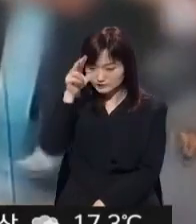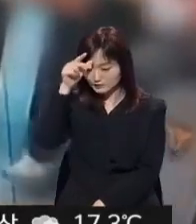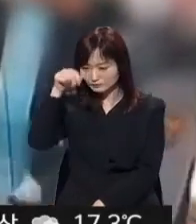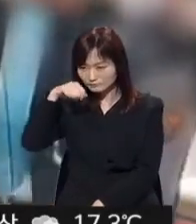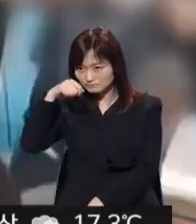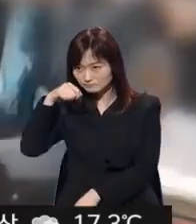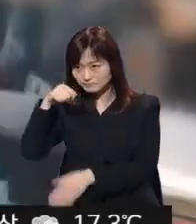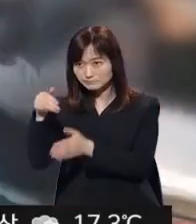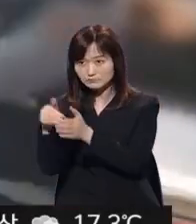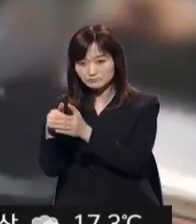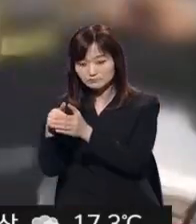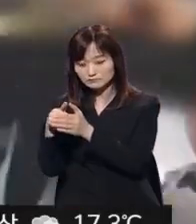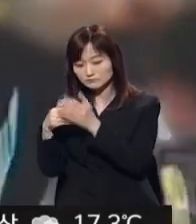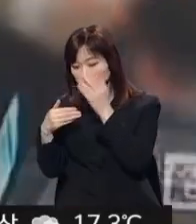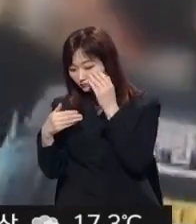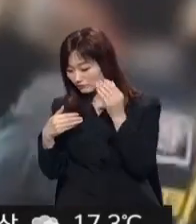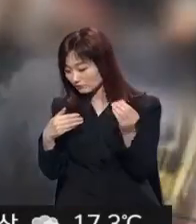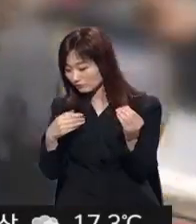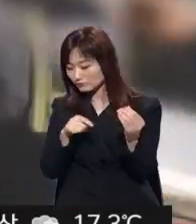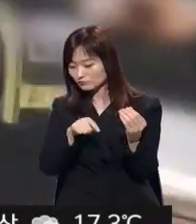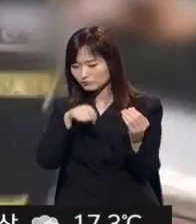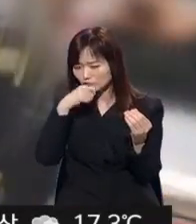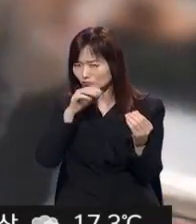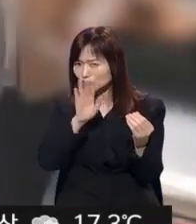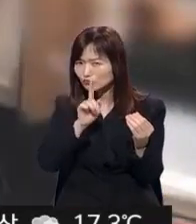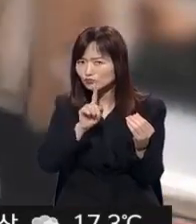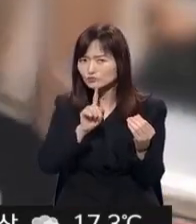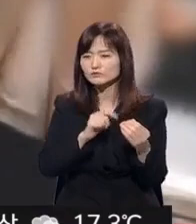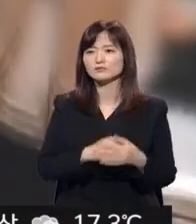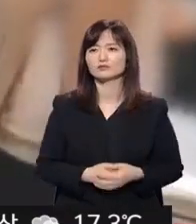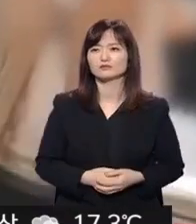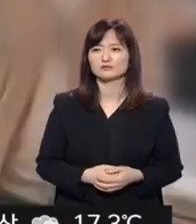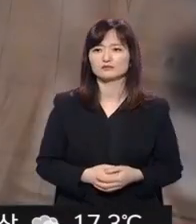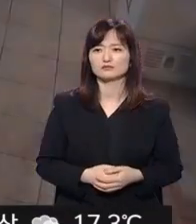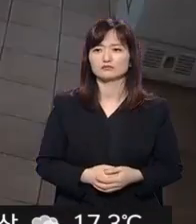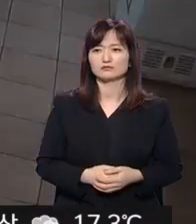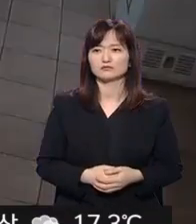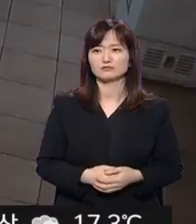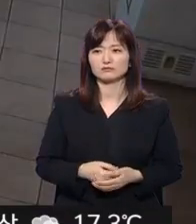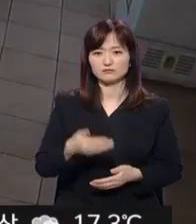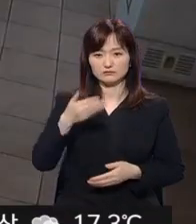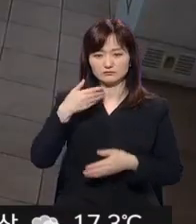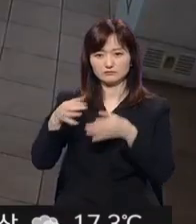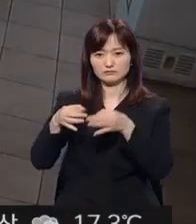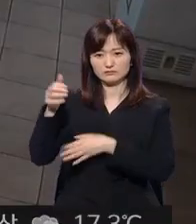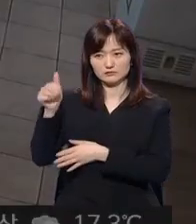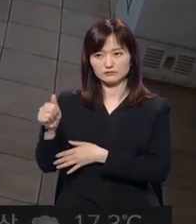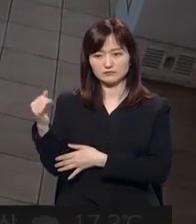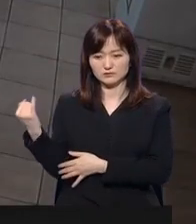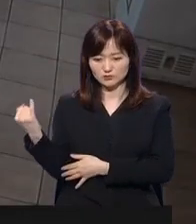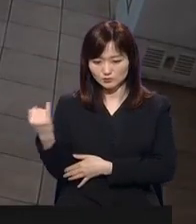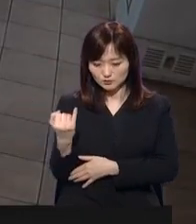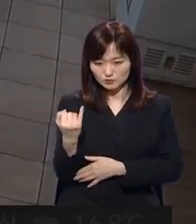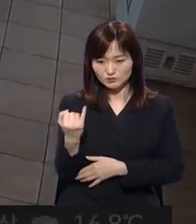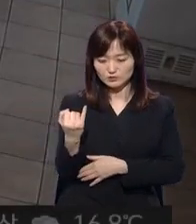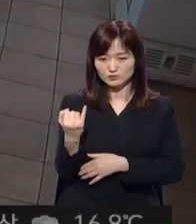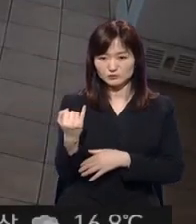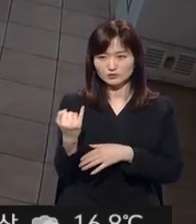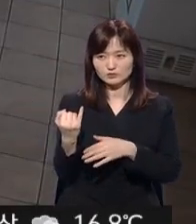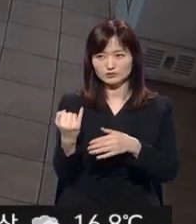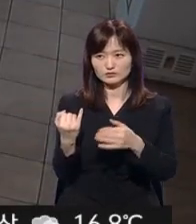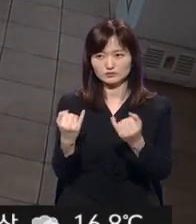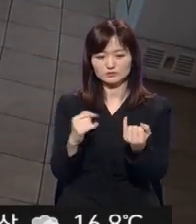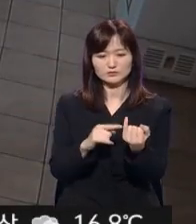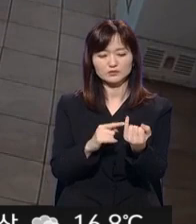하고 쳐다보죠. 둘러봅니다. 자, 이번에는 식당 주인이 와서 식사를